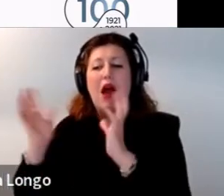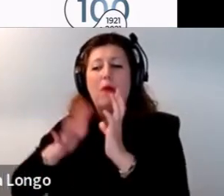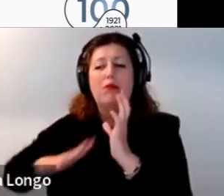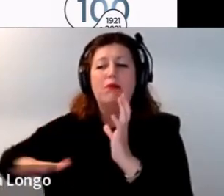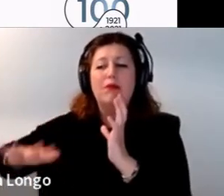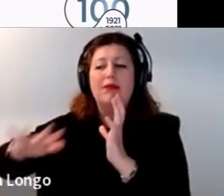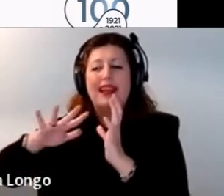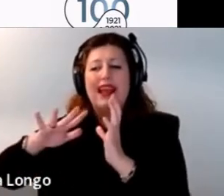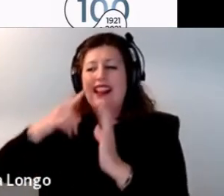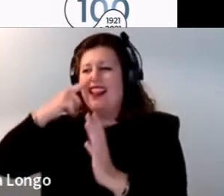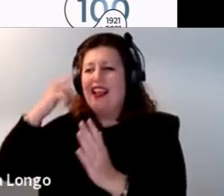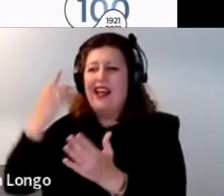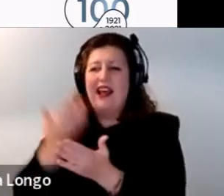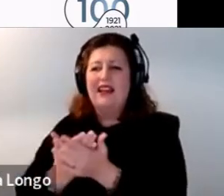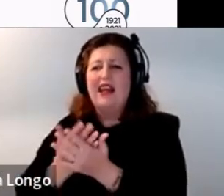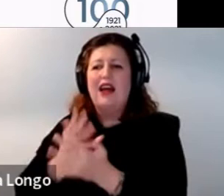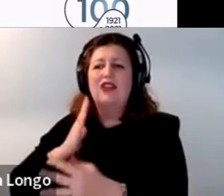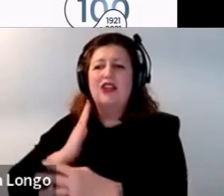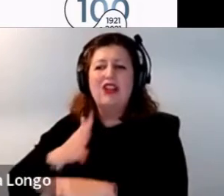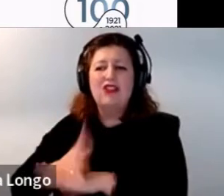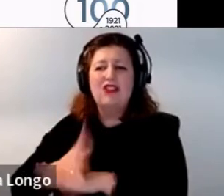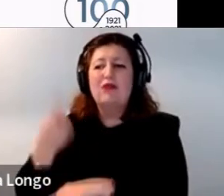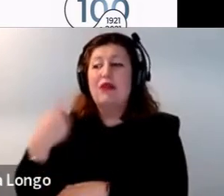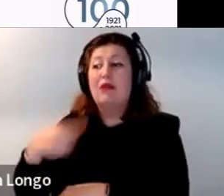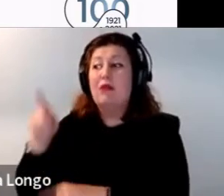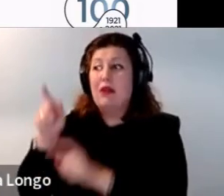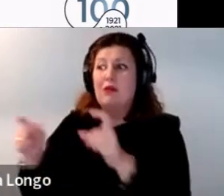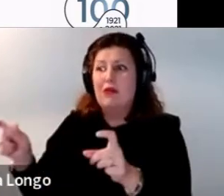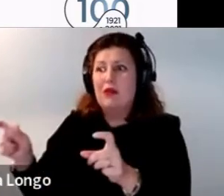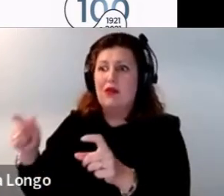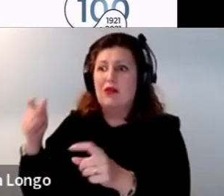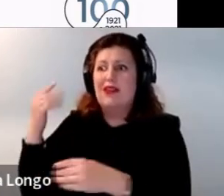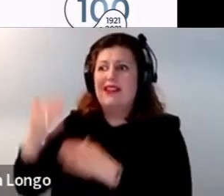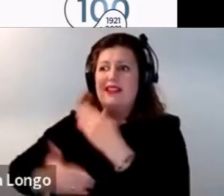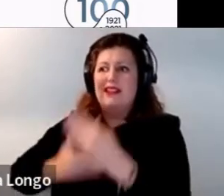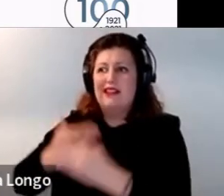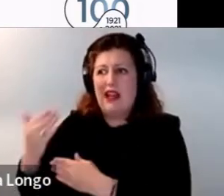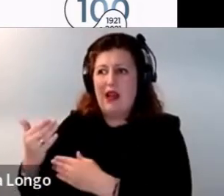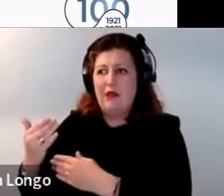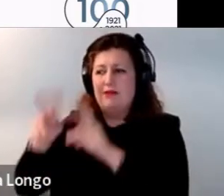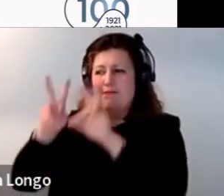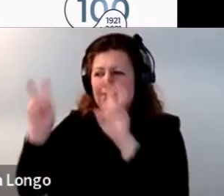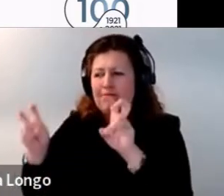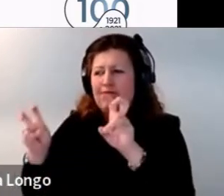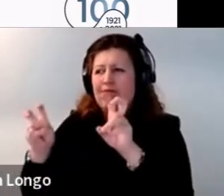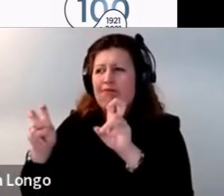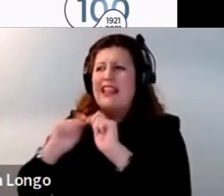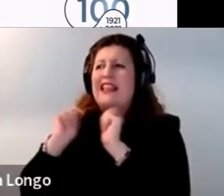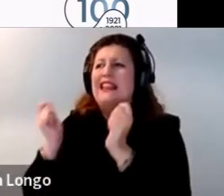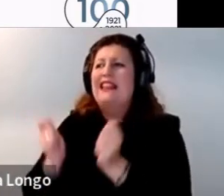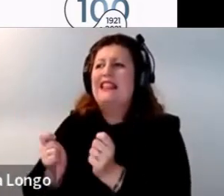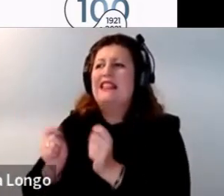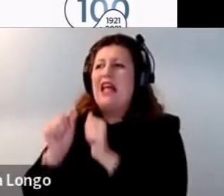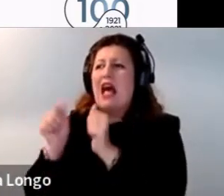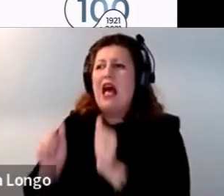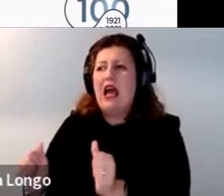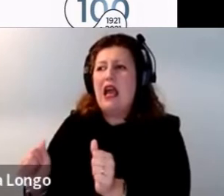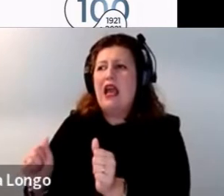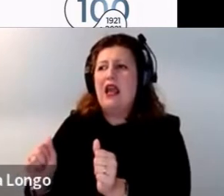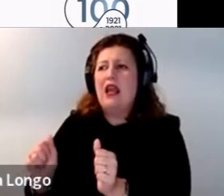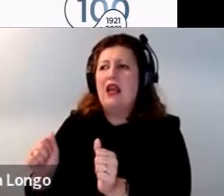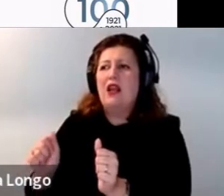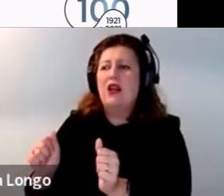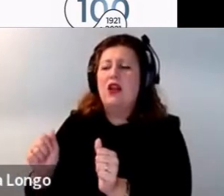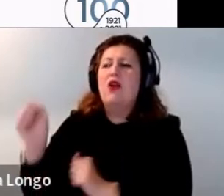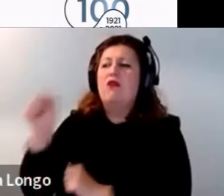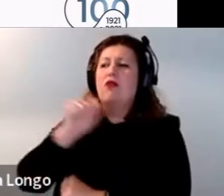costruito accessibile e usabile secondo l'approccio appunto Design for All, Universal Design, a favore